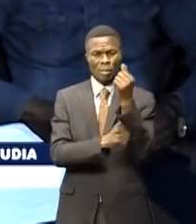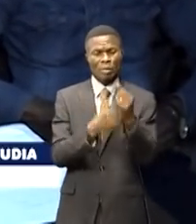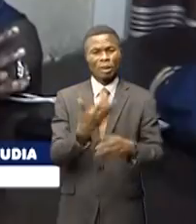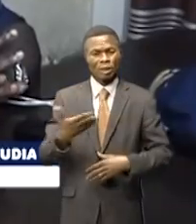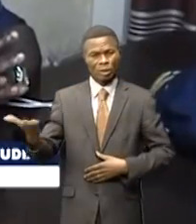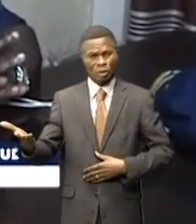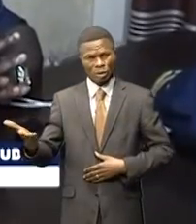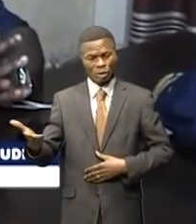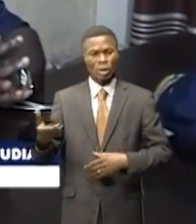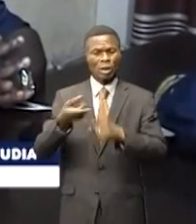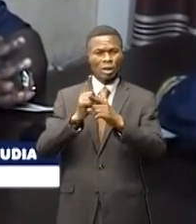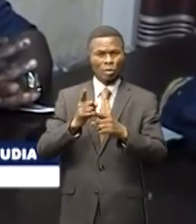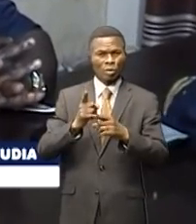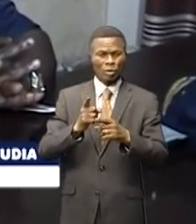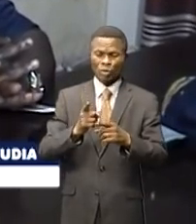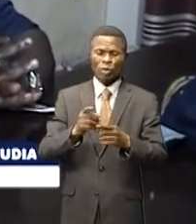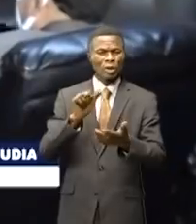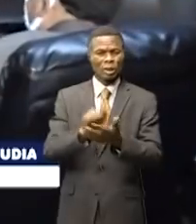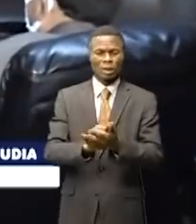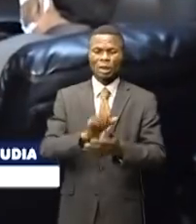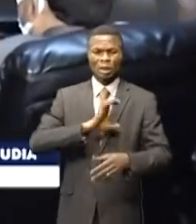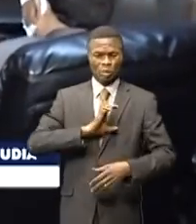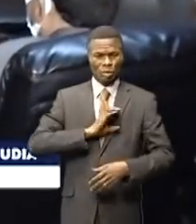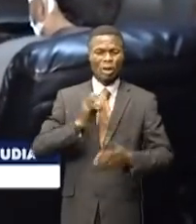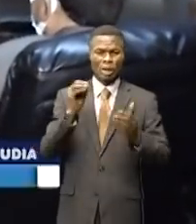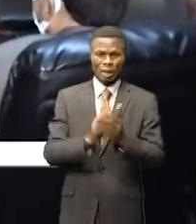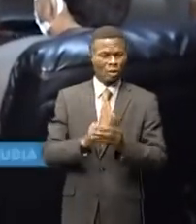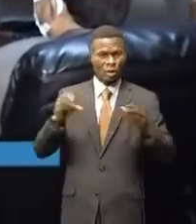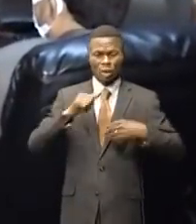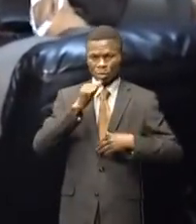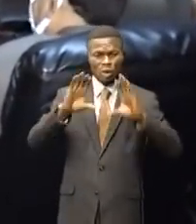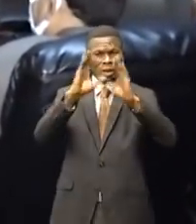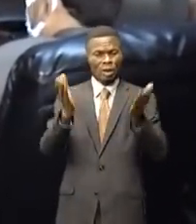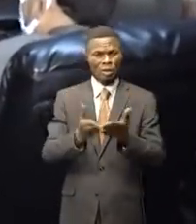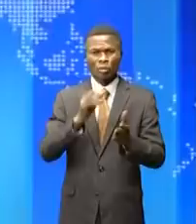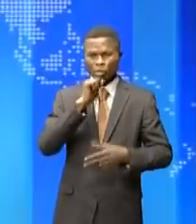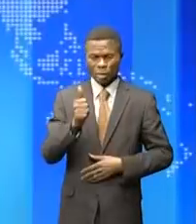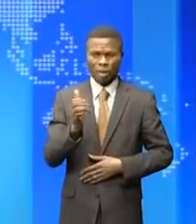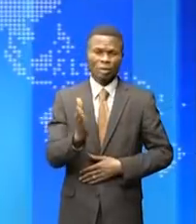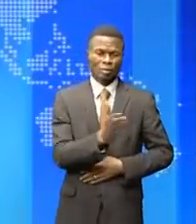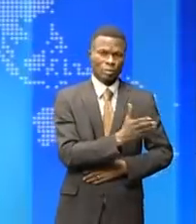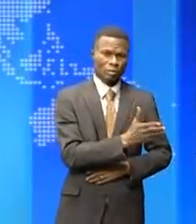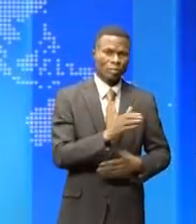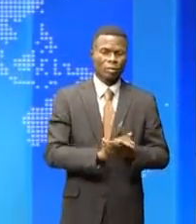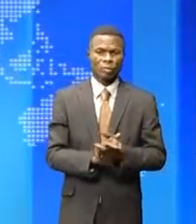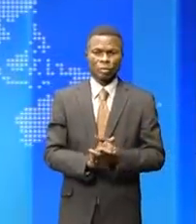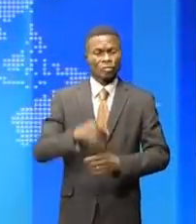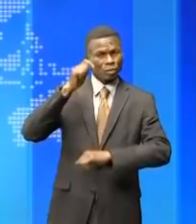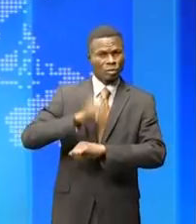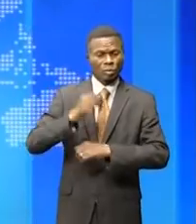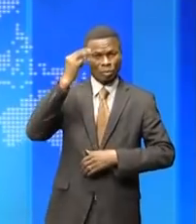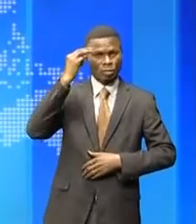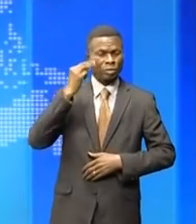biens ne dépend pas de leur couleur de la peau bon encore d'une communauté justice toujours le